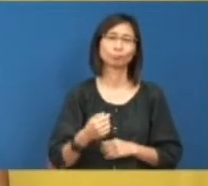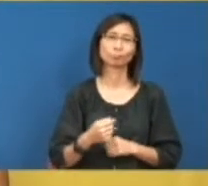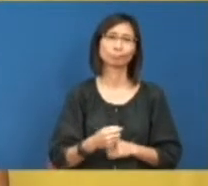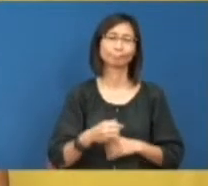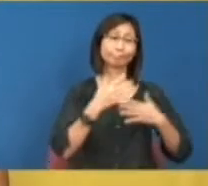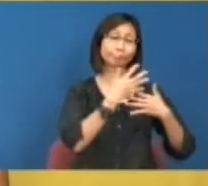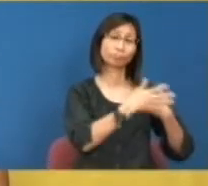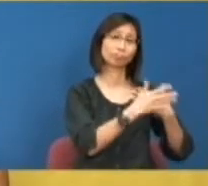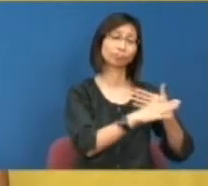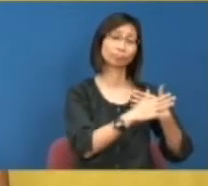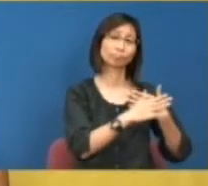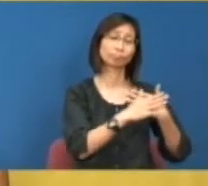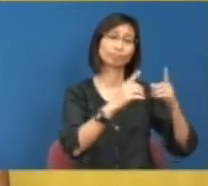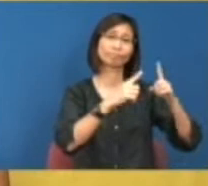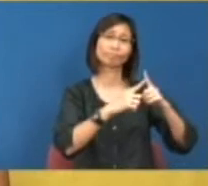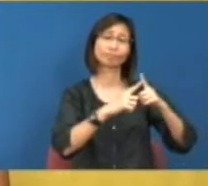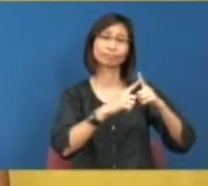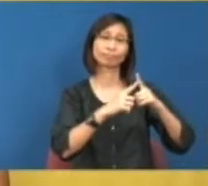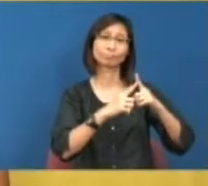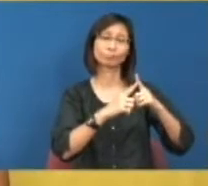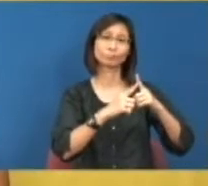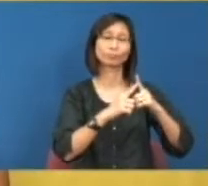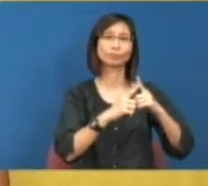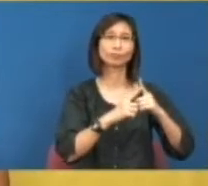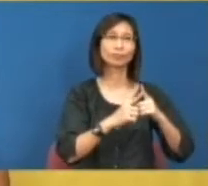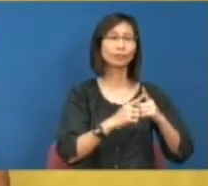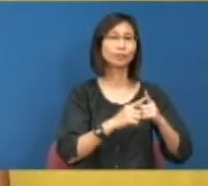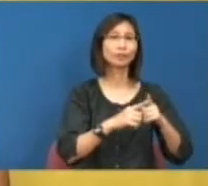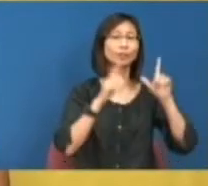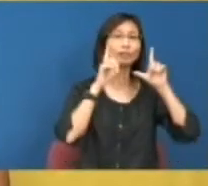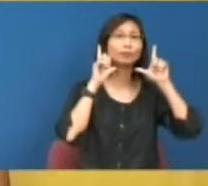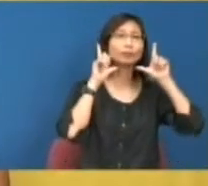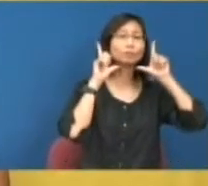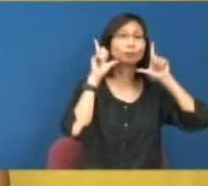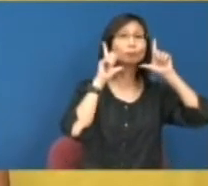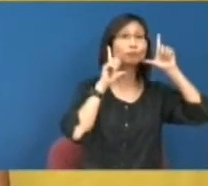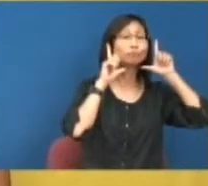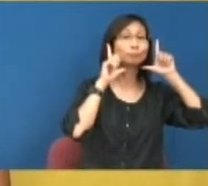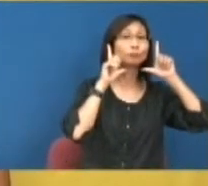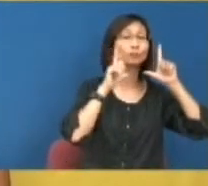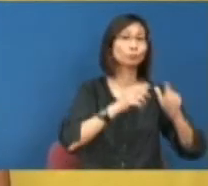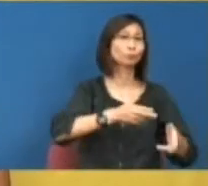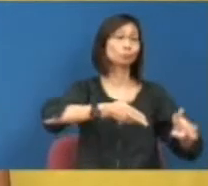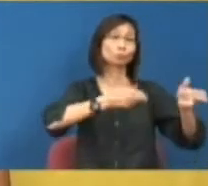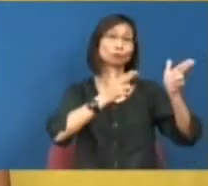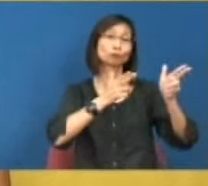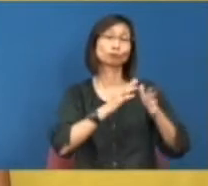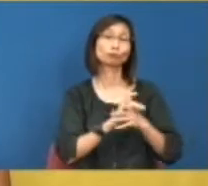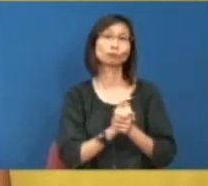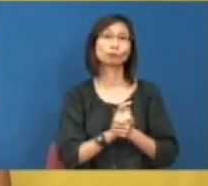其他人出去即係争住去抢风头啊，或者係骑劫个游行啊，或者